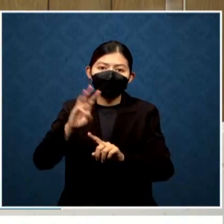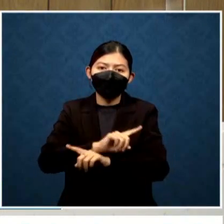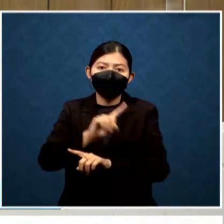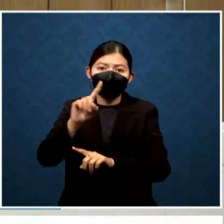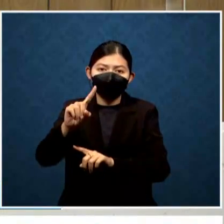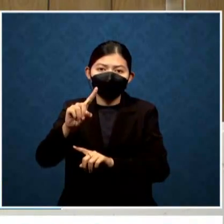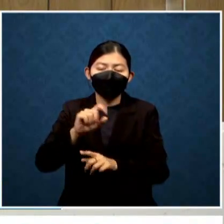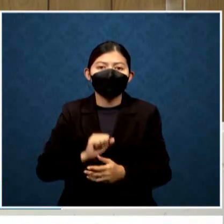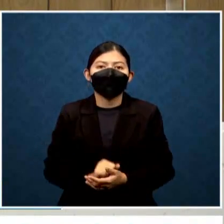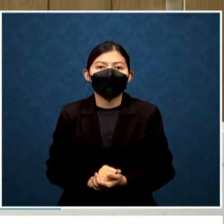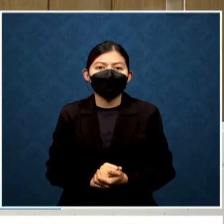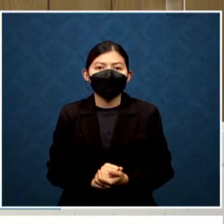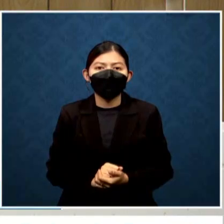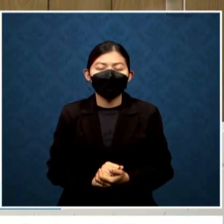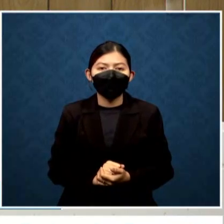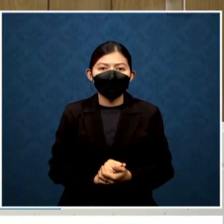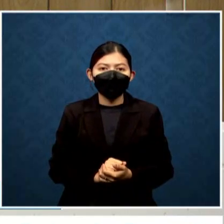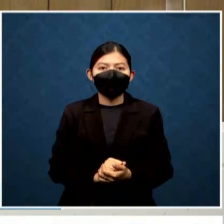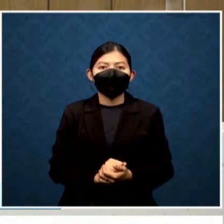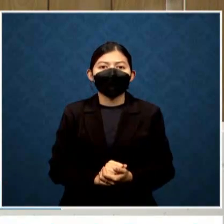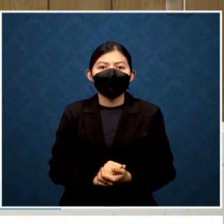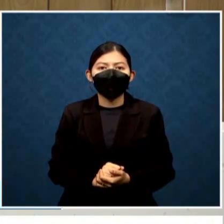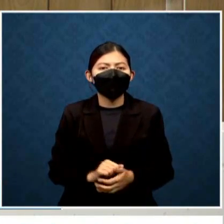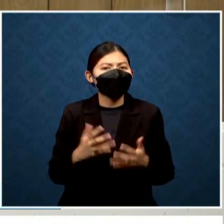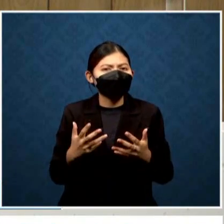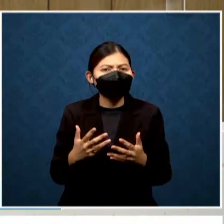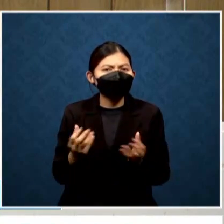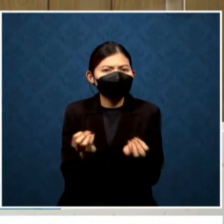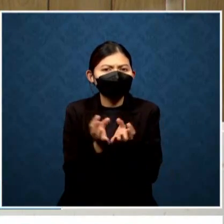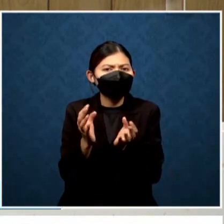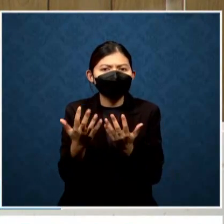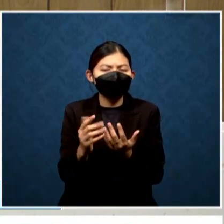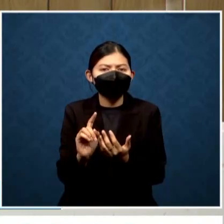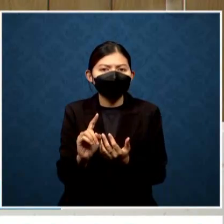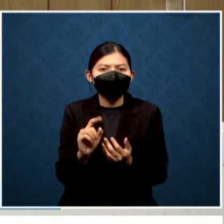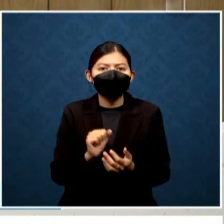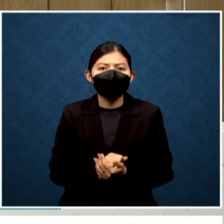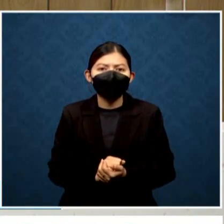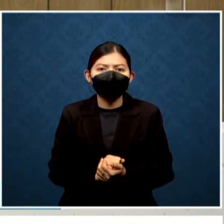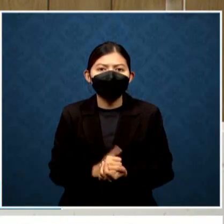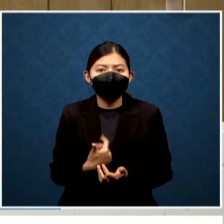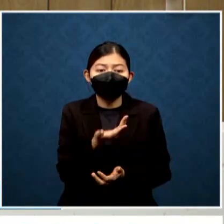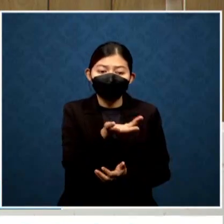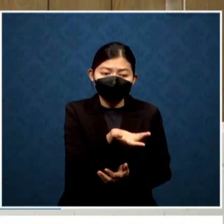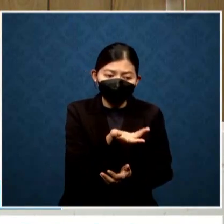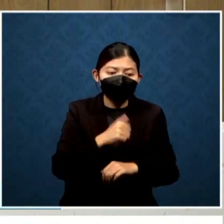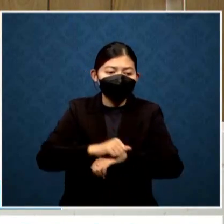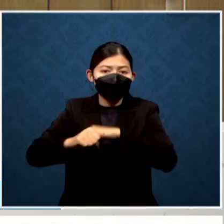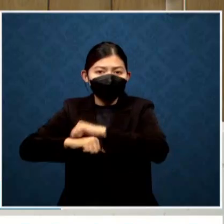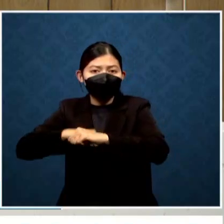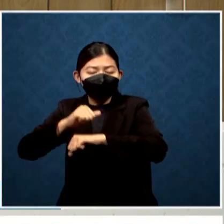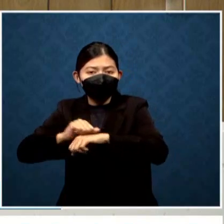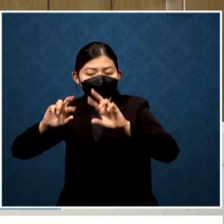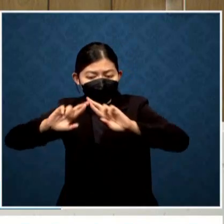านี้นะครับถามว่าแล้วมันเกิดอะไรขึ้นบ้างก็คือว่าเขาไปขออนุญาตก่อสร้างเป็นร้านอาห